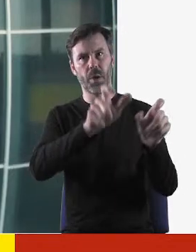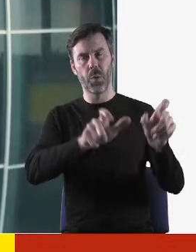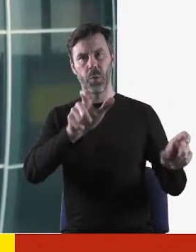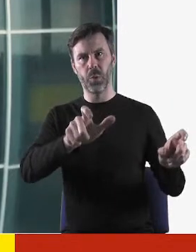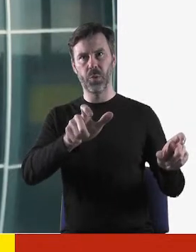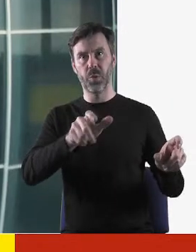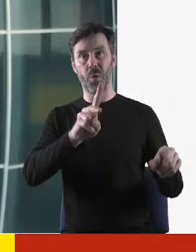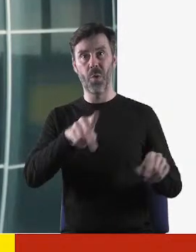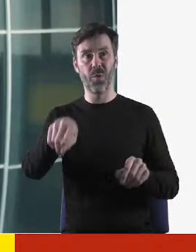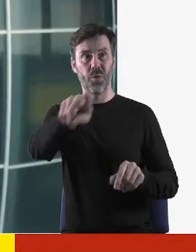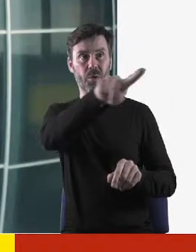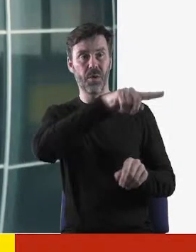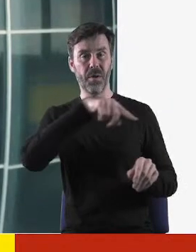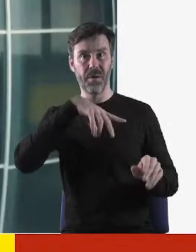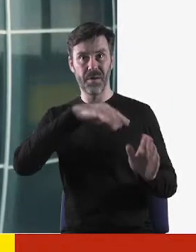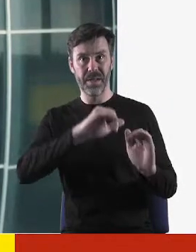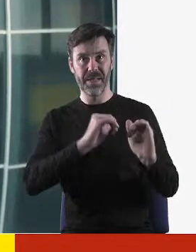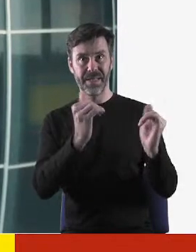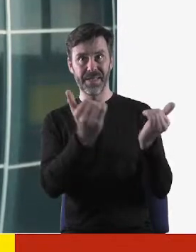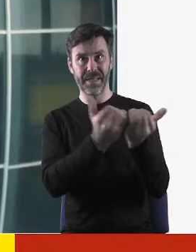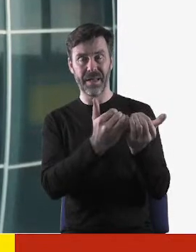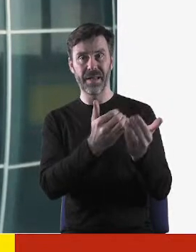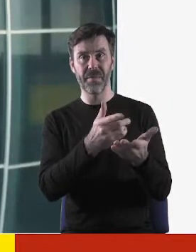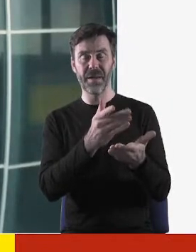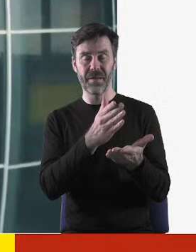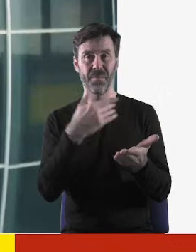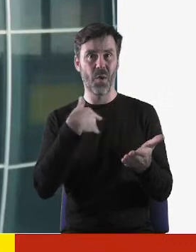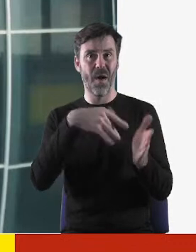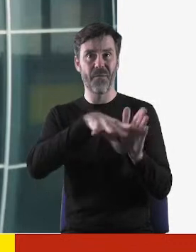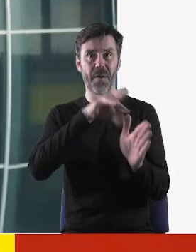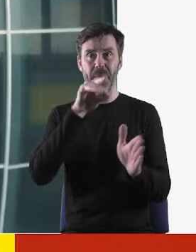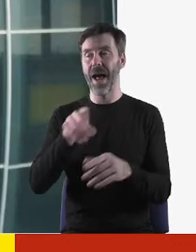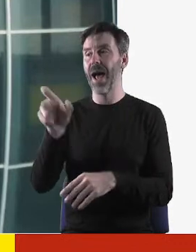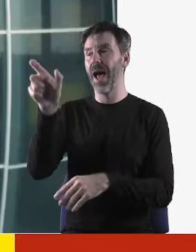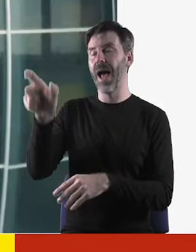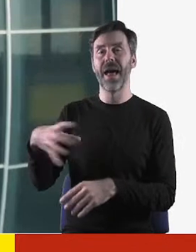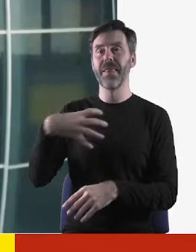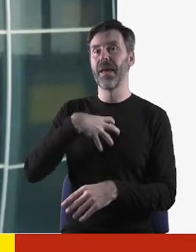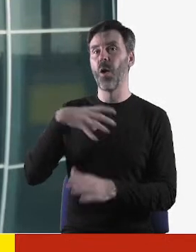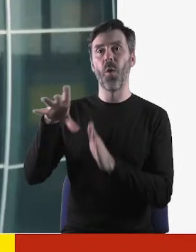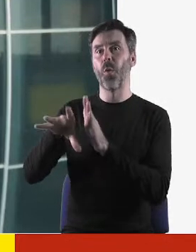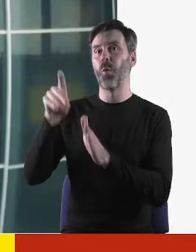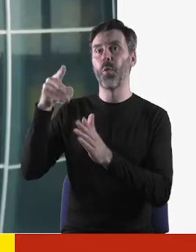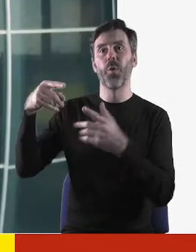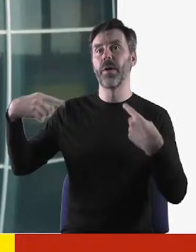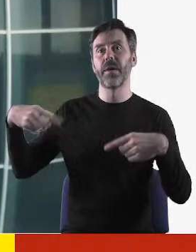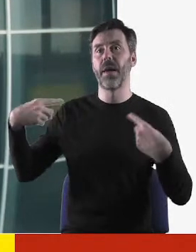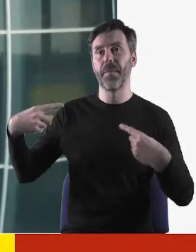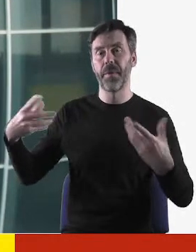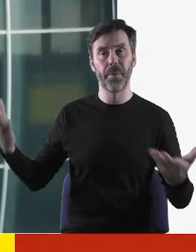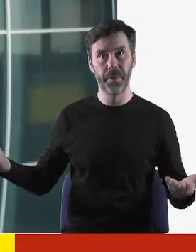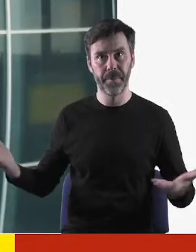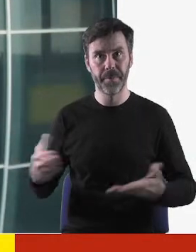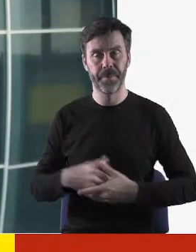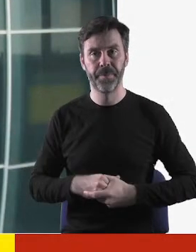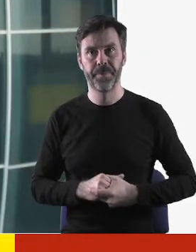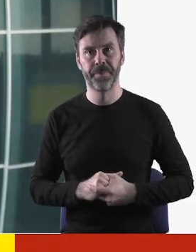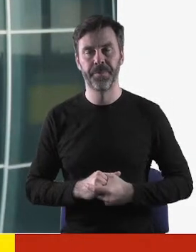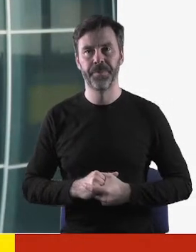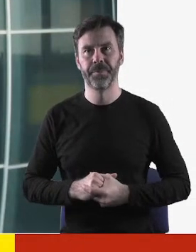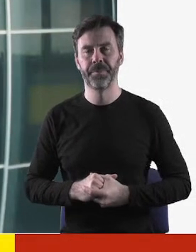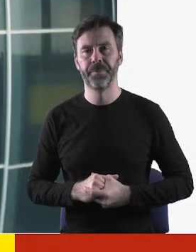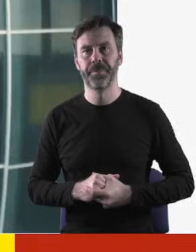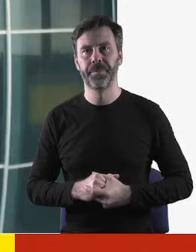wybrani przez mieszkańców naszego regionu, w przeciwieństwie do dyrektorów w tym urzędzie i w jednostkach jemu podległych.